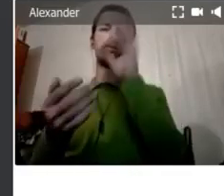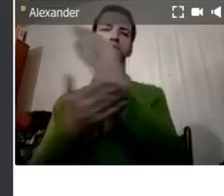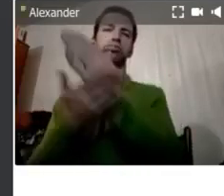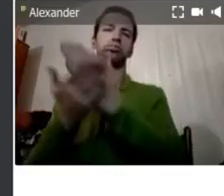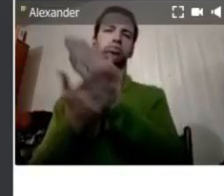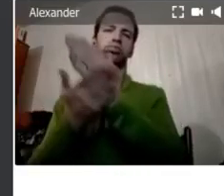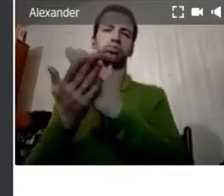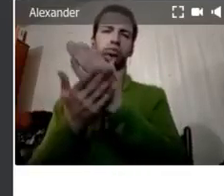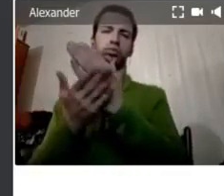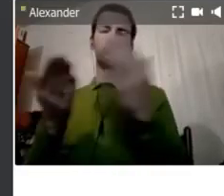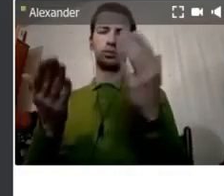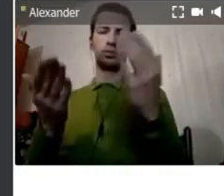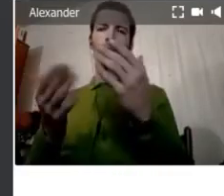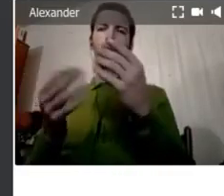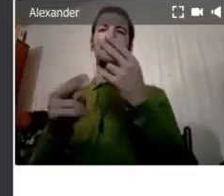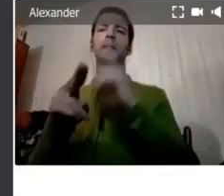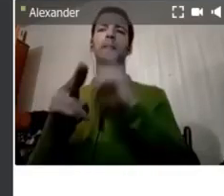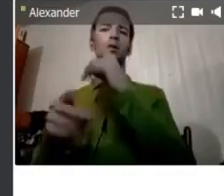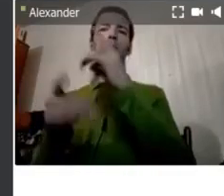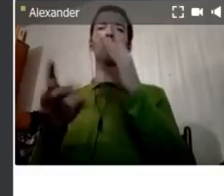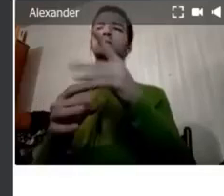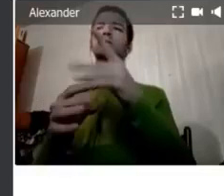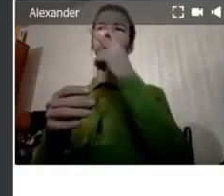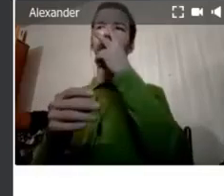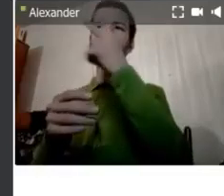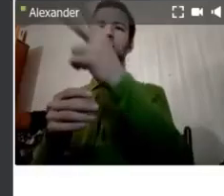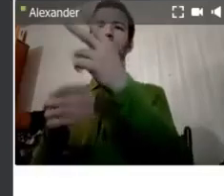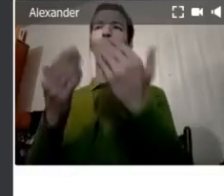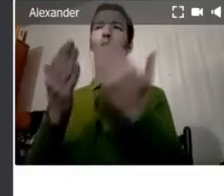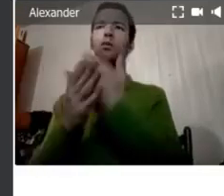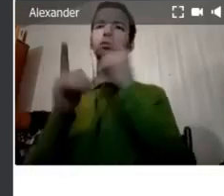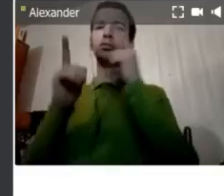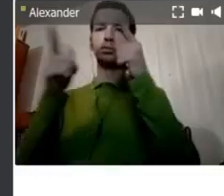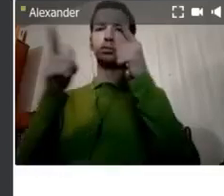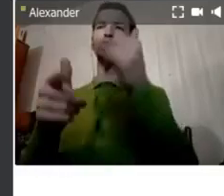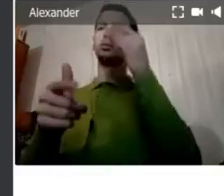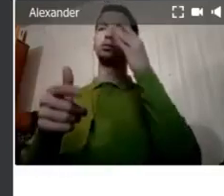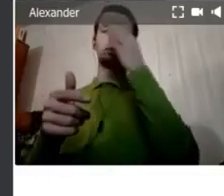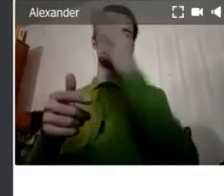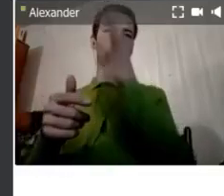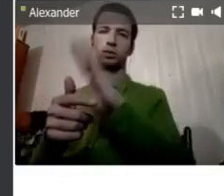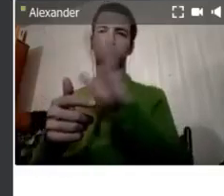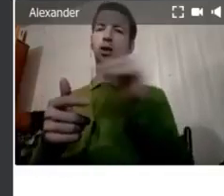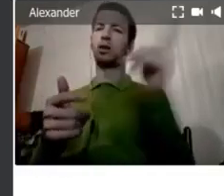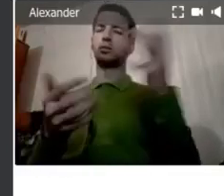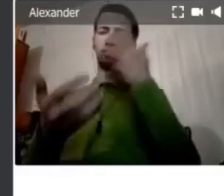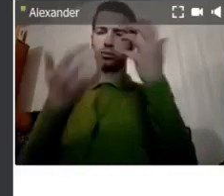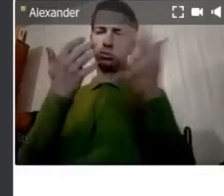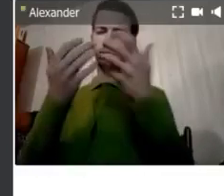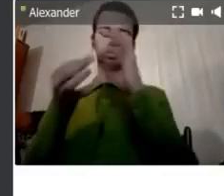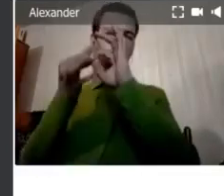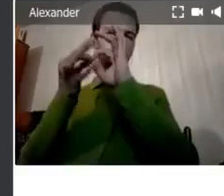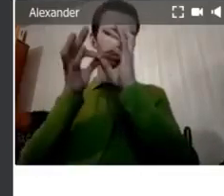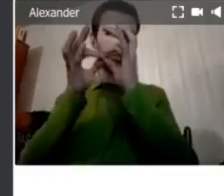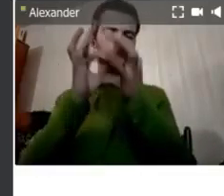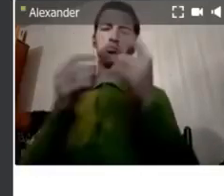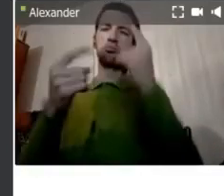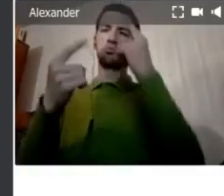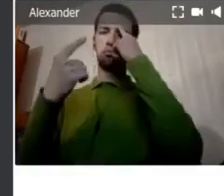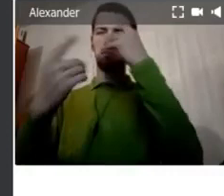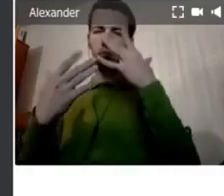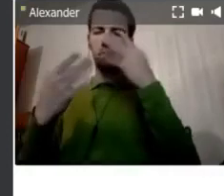уже много-много лет. Итак, далее я вам скажу про надежность компании и